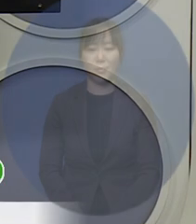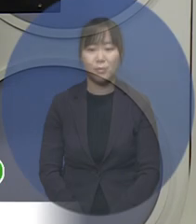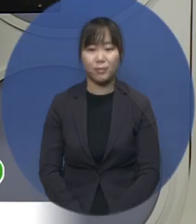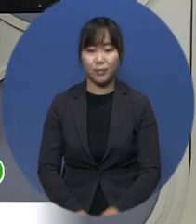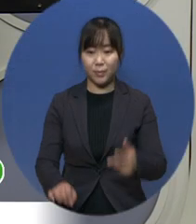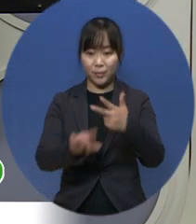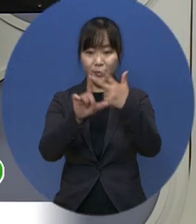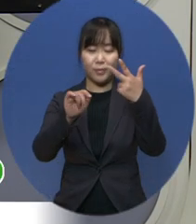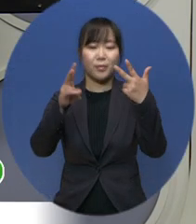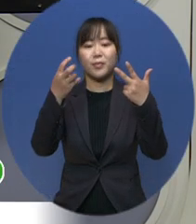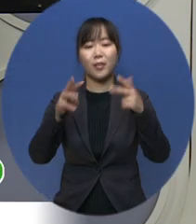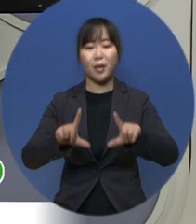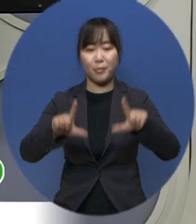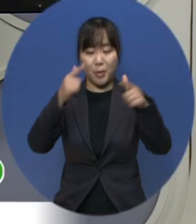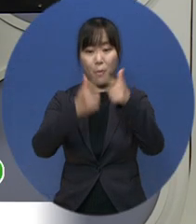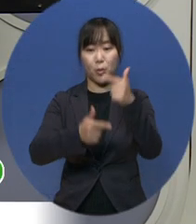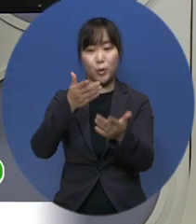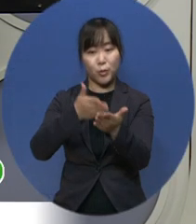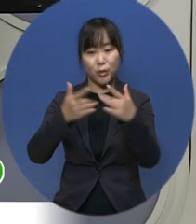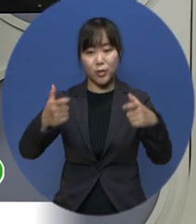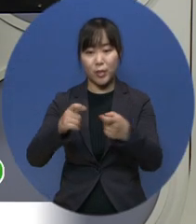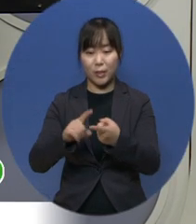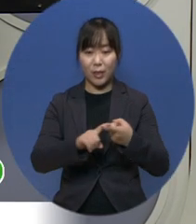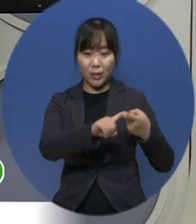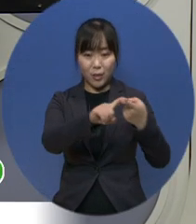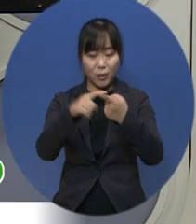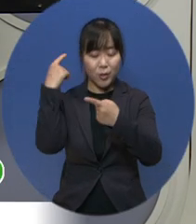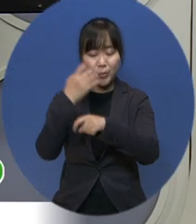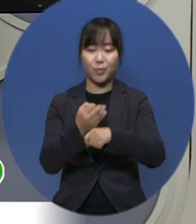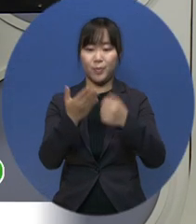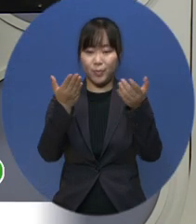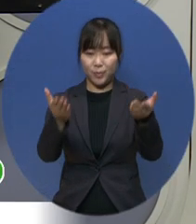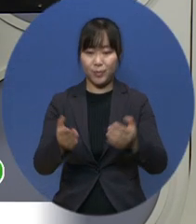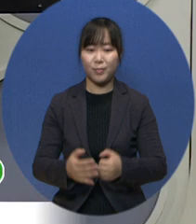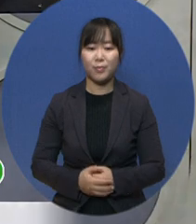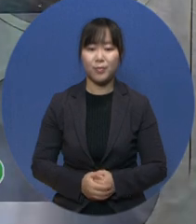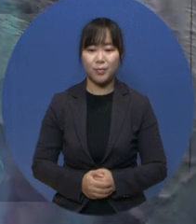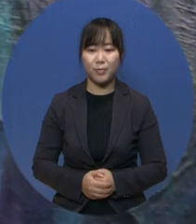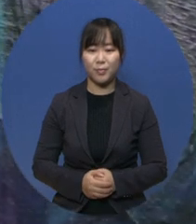7월 23일 목요일 만만한 뉴스는 지역 네트워크와 함께합니다.